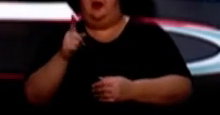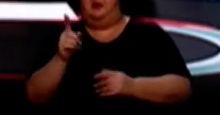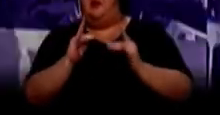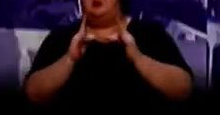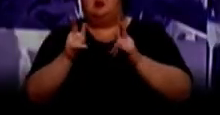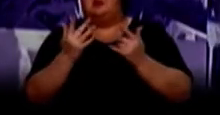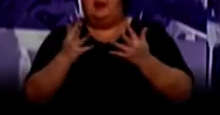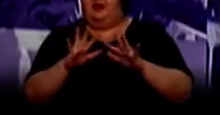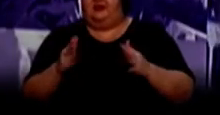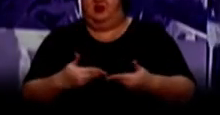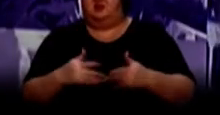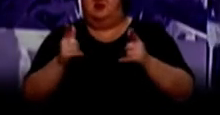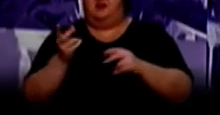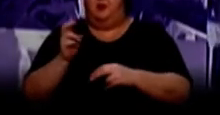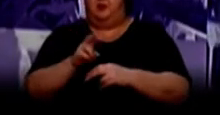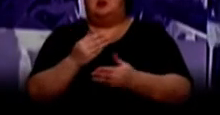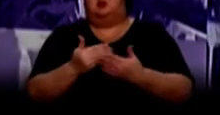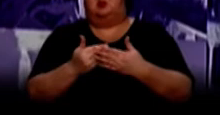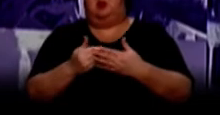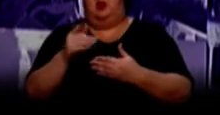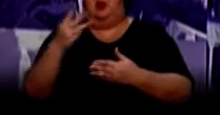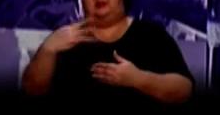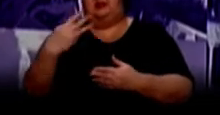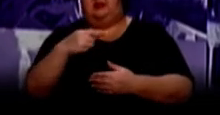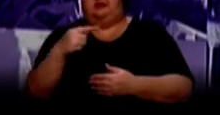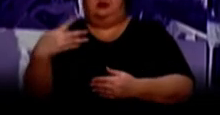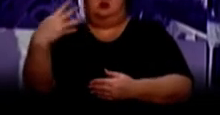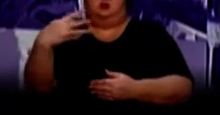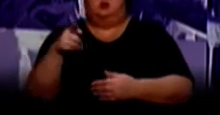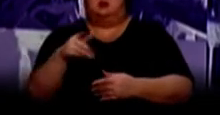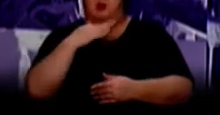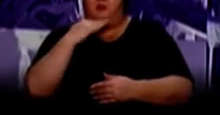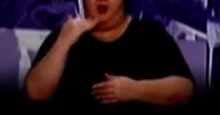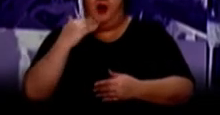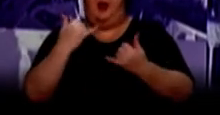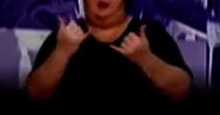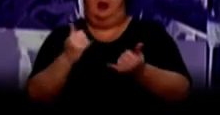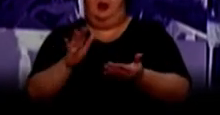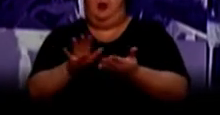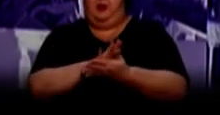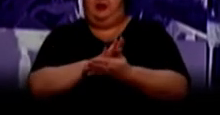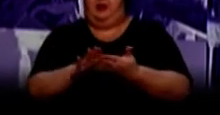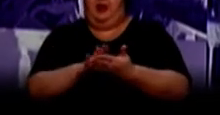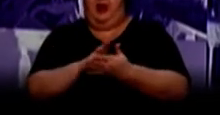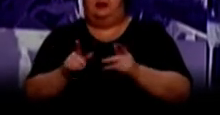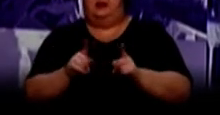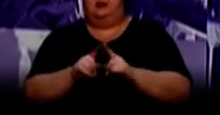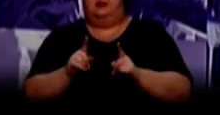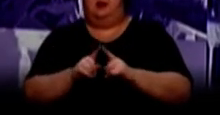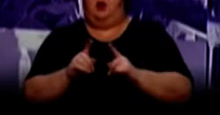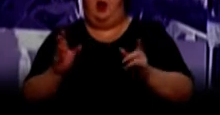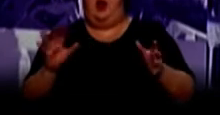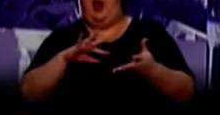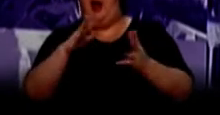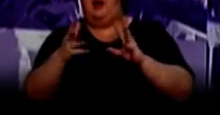не живе. Там прийшло чоловік 30-40, мабуть, ну це багато як для прибирання такого. А загальні збори в